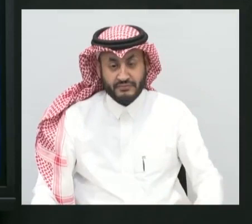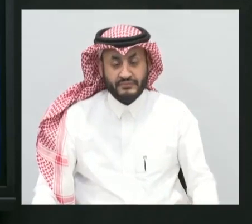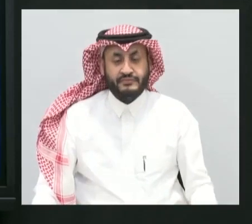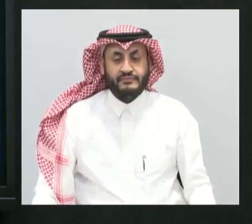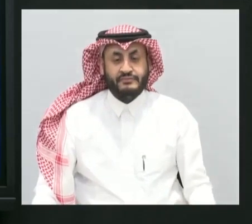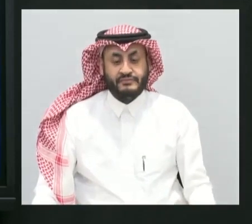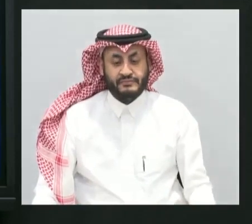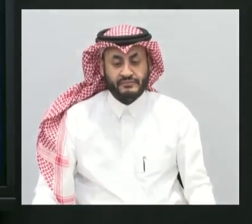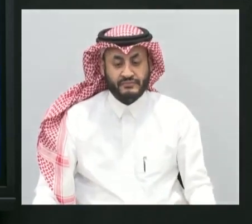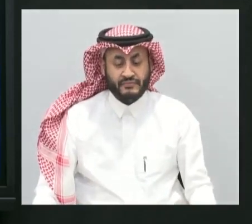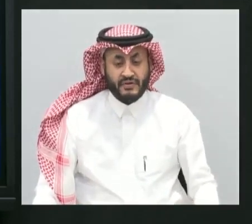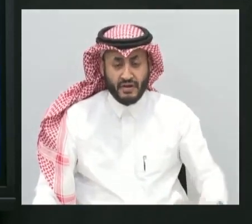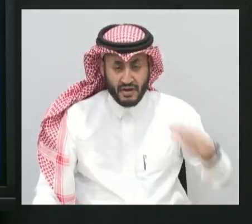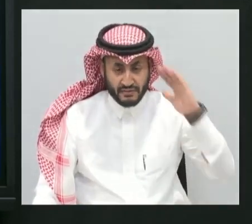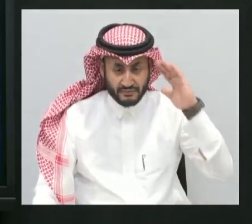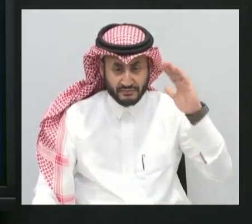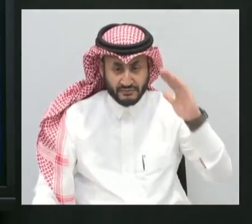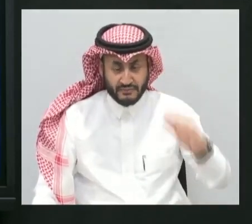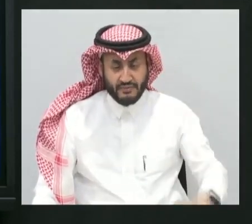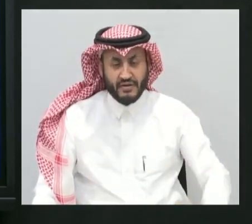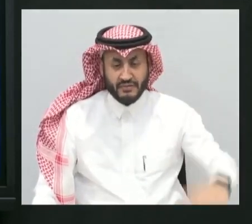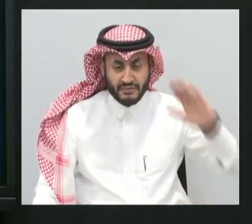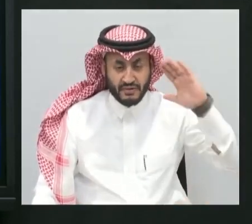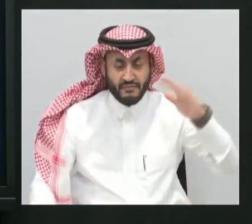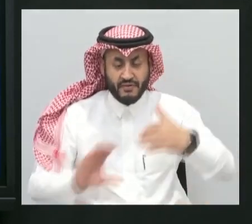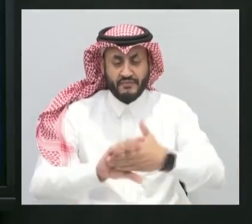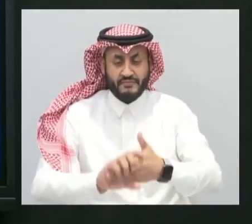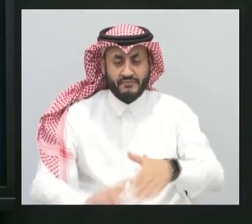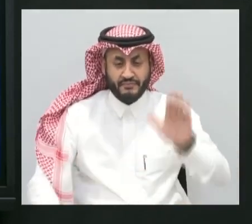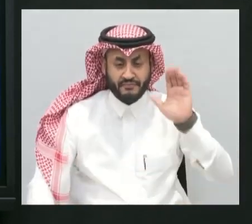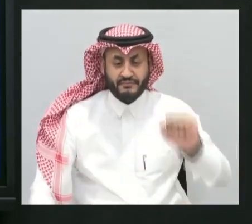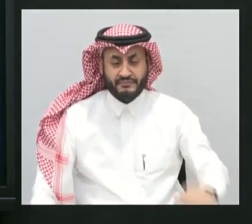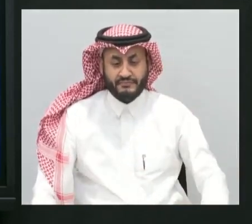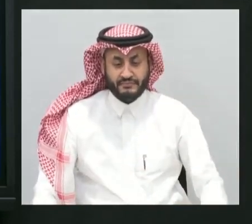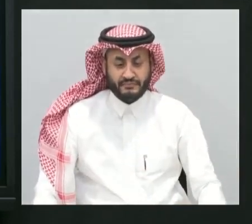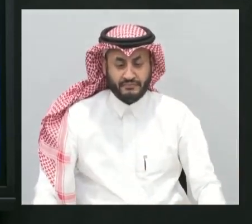درسنا في الحصه القادمه نستودعكم الله والسلام عليكم ورحمه الله وبركاته